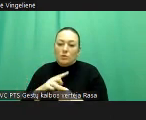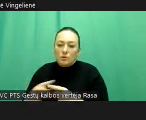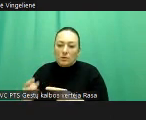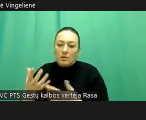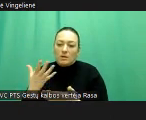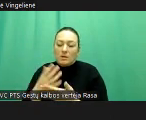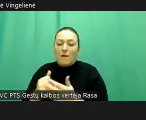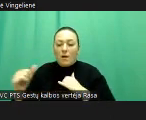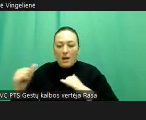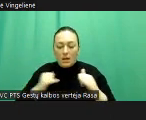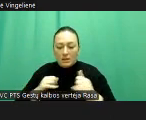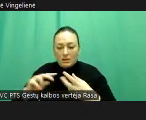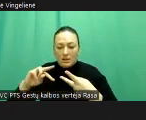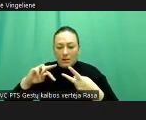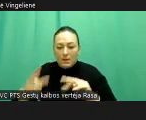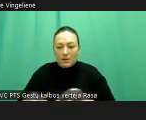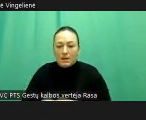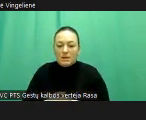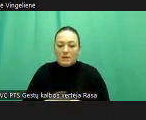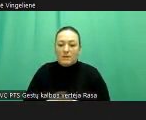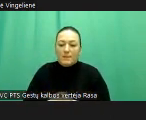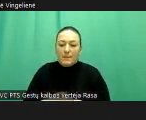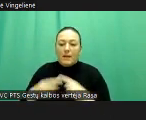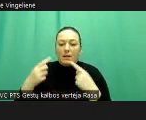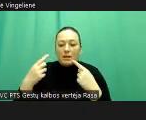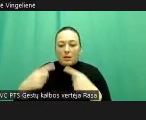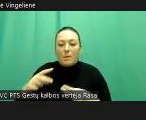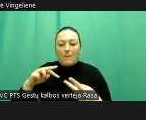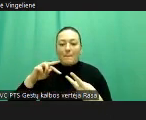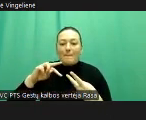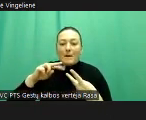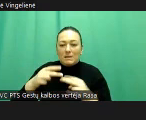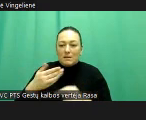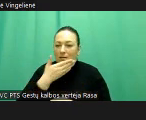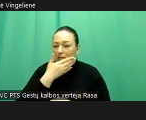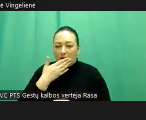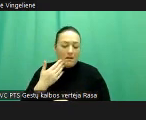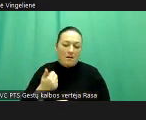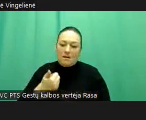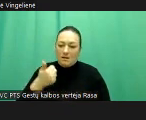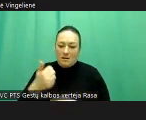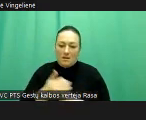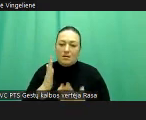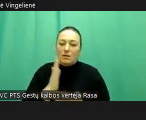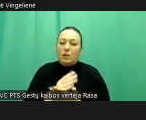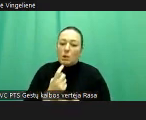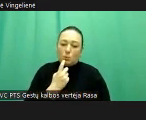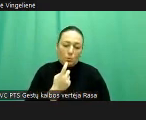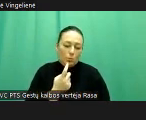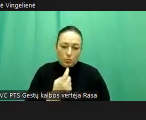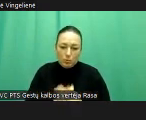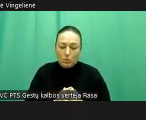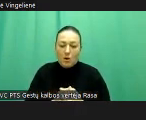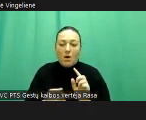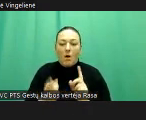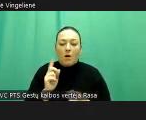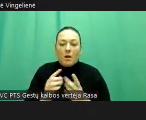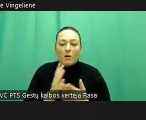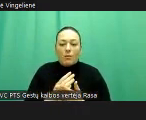elgseną. Ir kai kuriems tokie pasikeitimai nėra labai palankus, yra sunkus. O ypač, kai